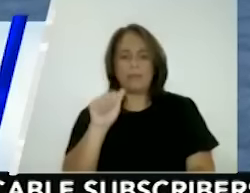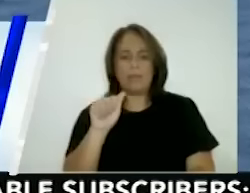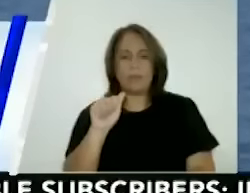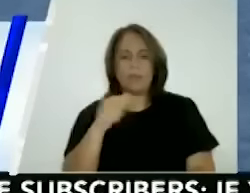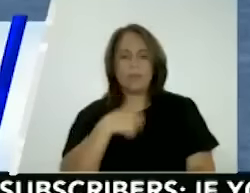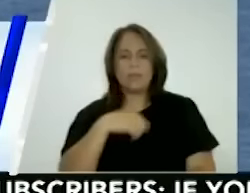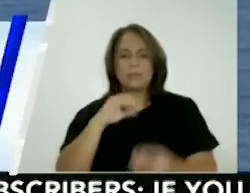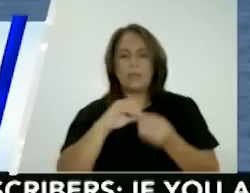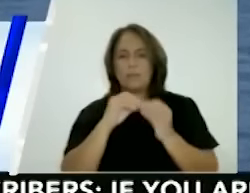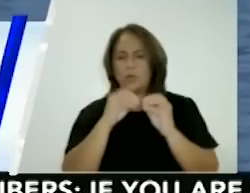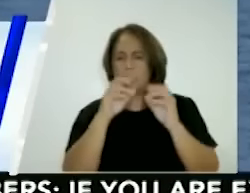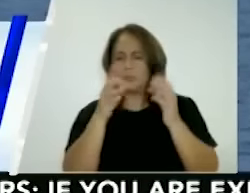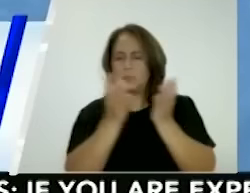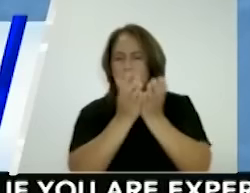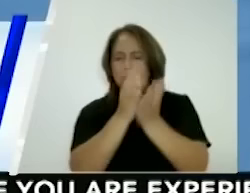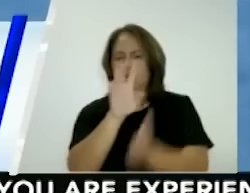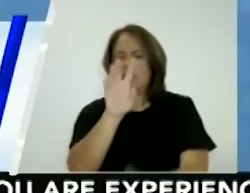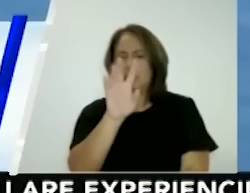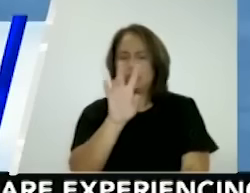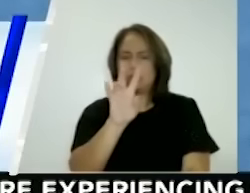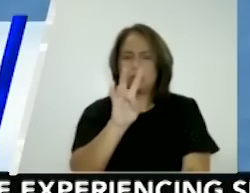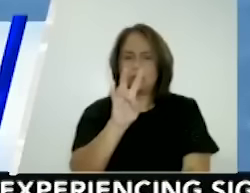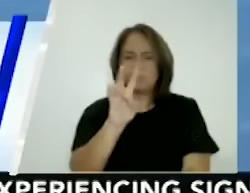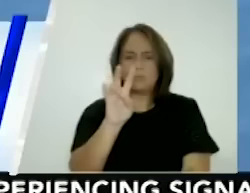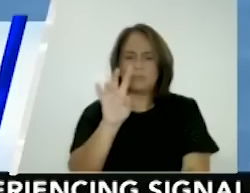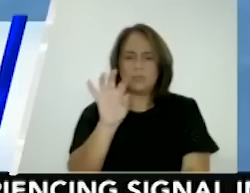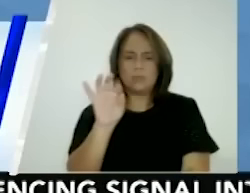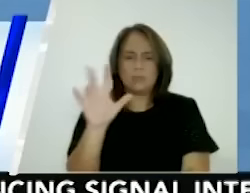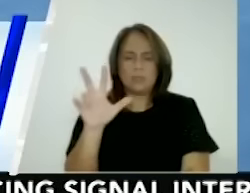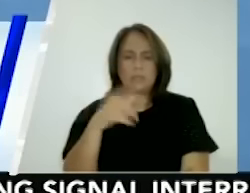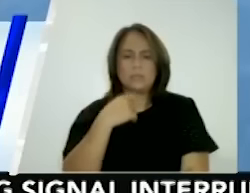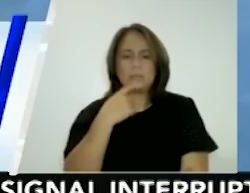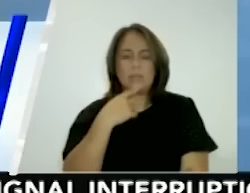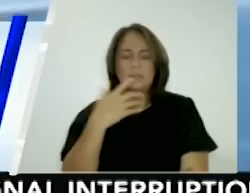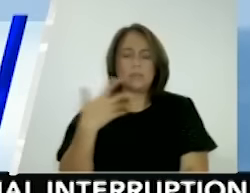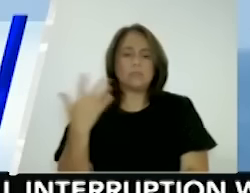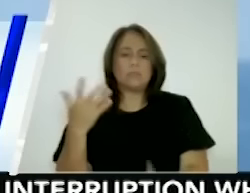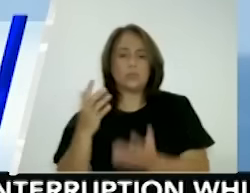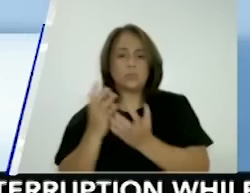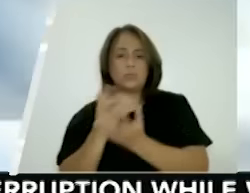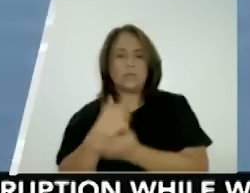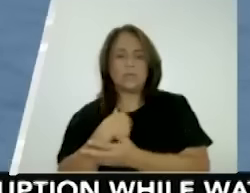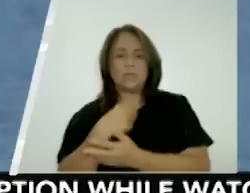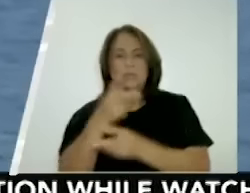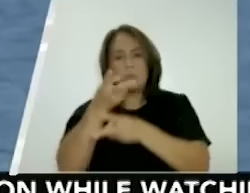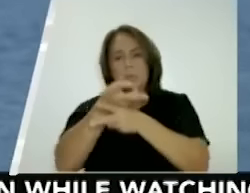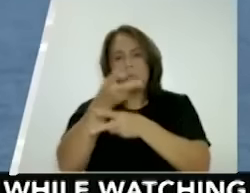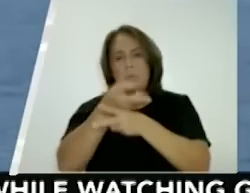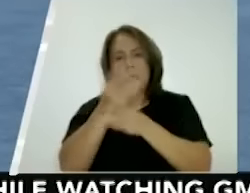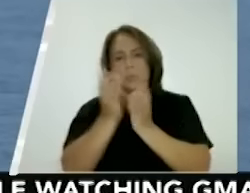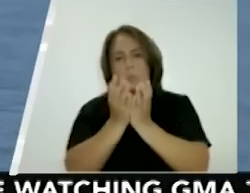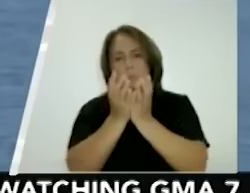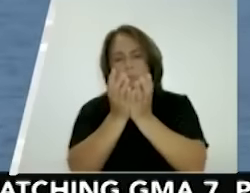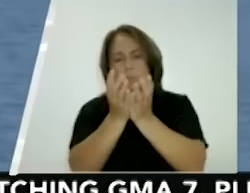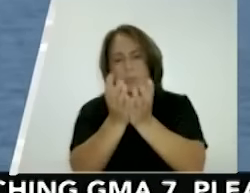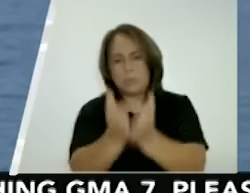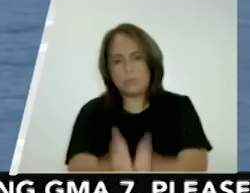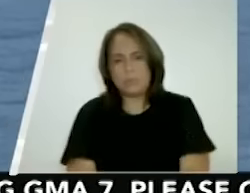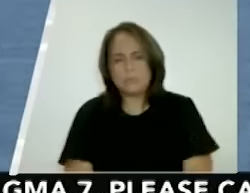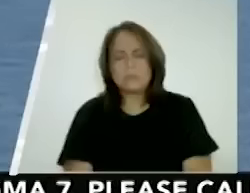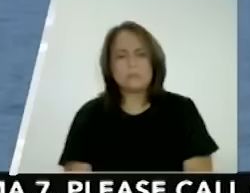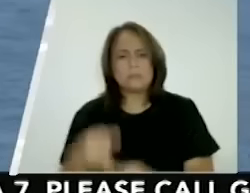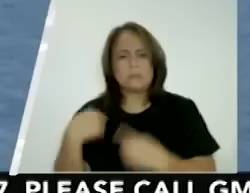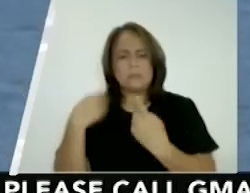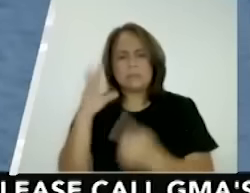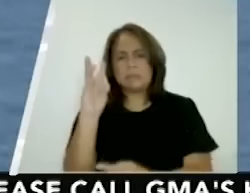793 na ayon sa commanding officer ng BRP Davao del Sur ay isang surveillance vessel. Mula pa kaninang alas 6 ng umaga